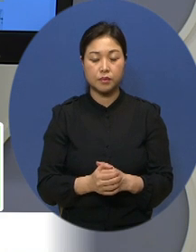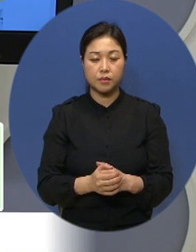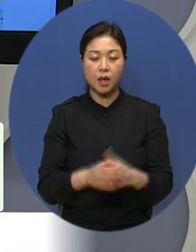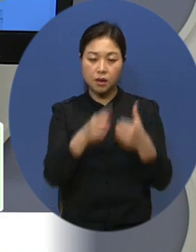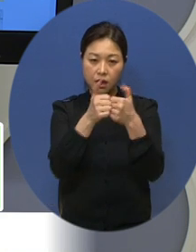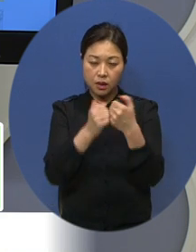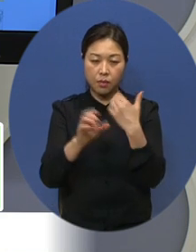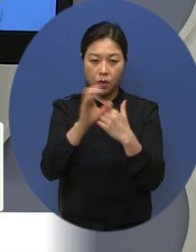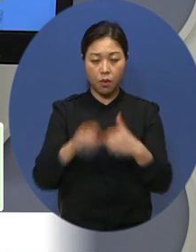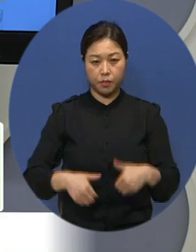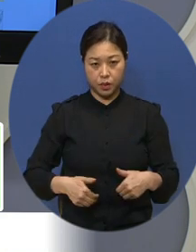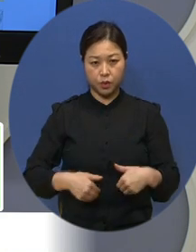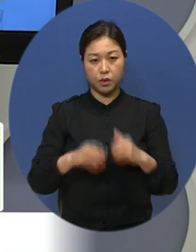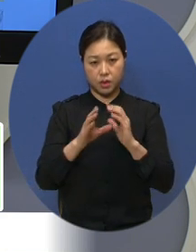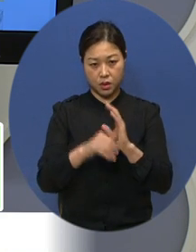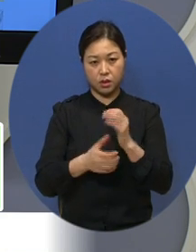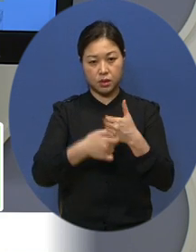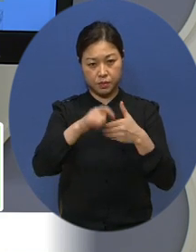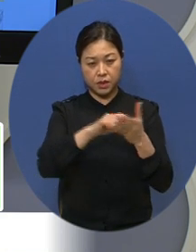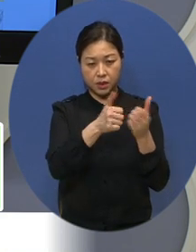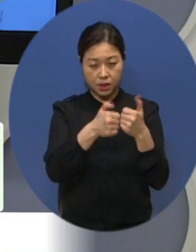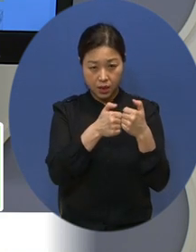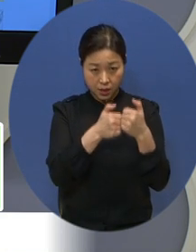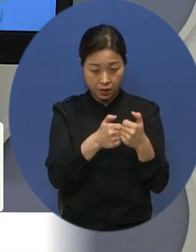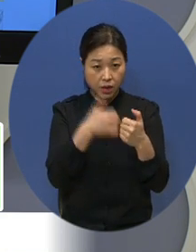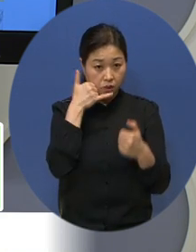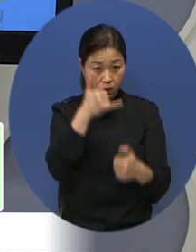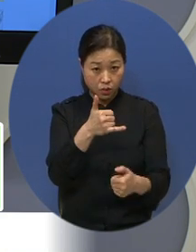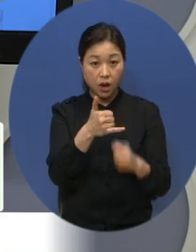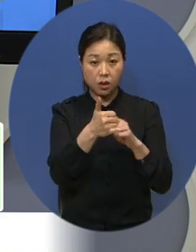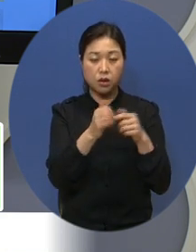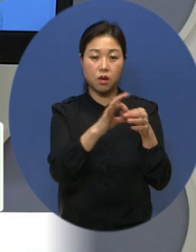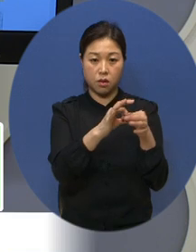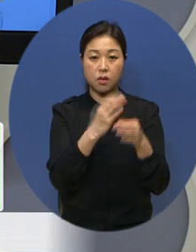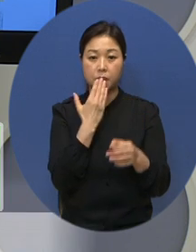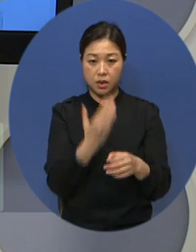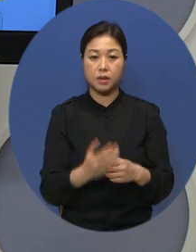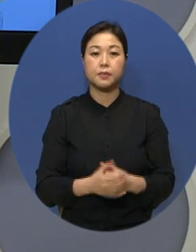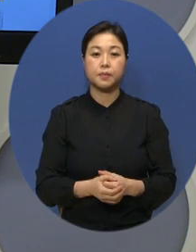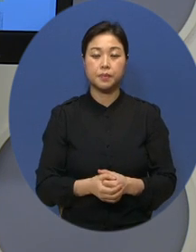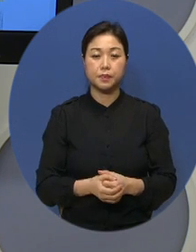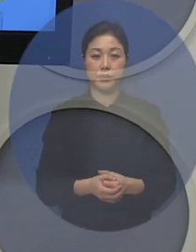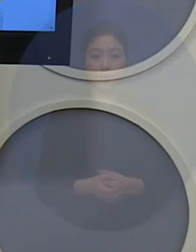상담이 필요한 경우에는 심리상담 직통 전화를 통해 가능합니다